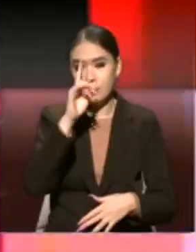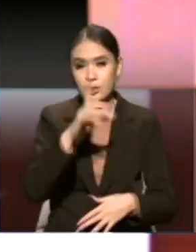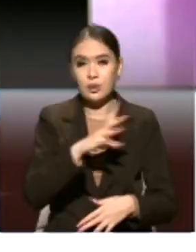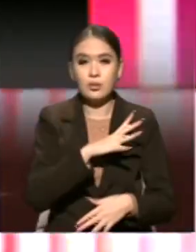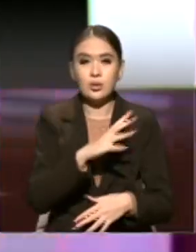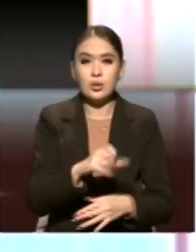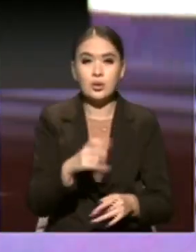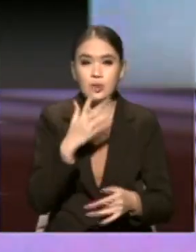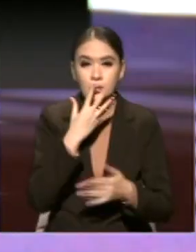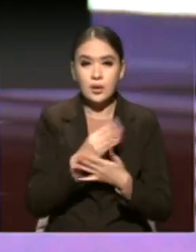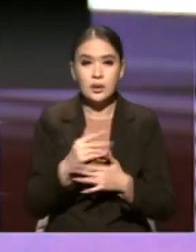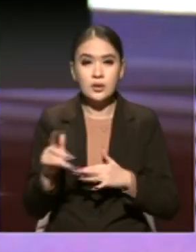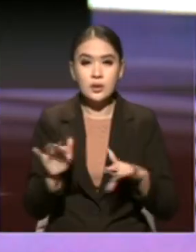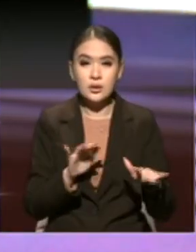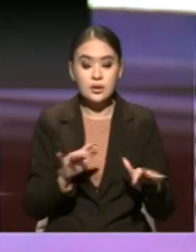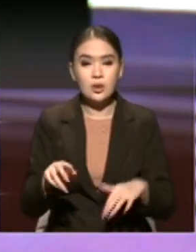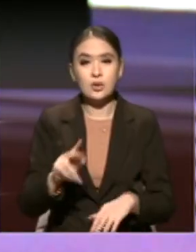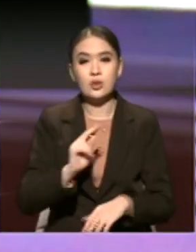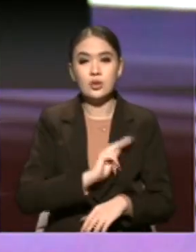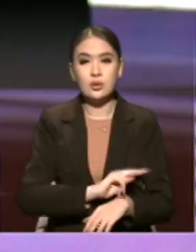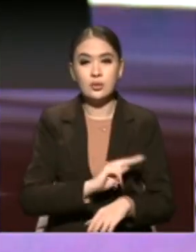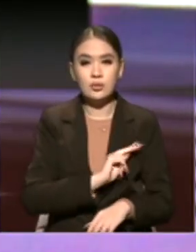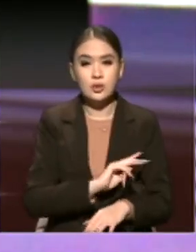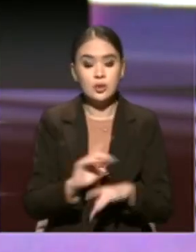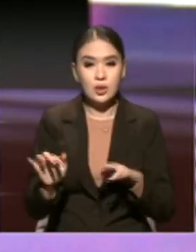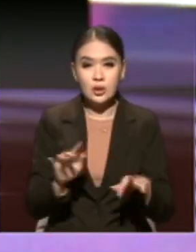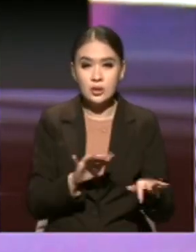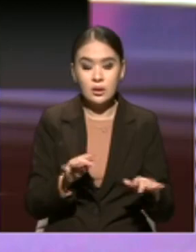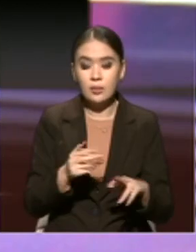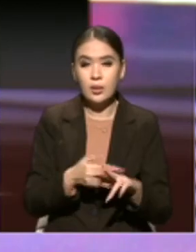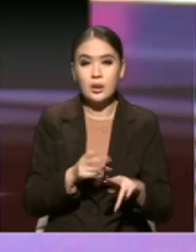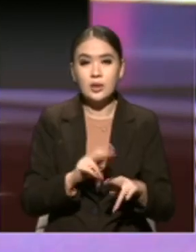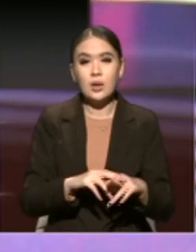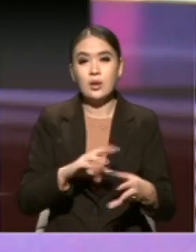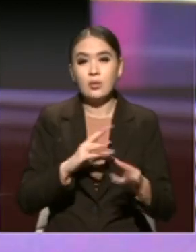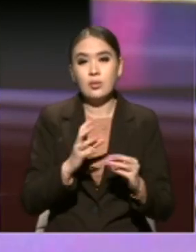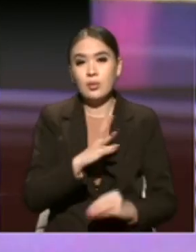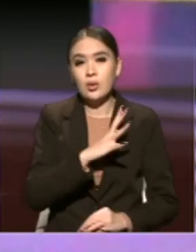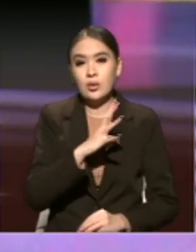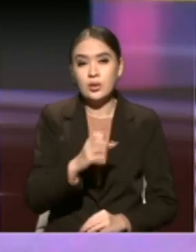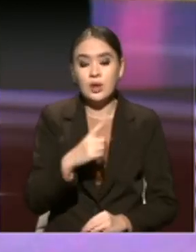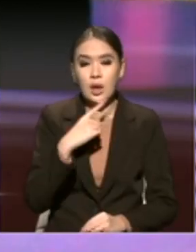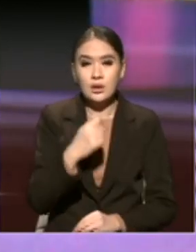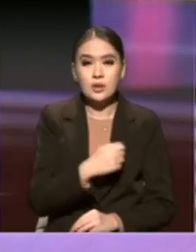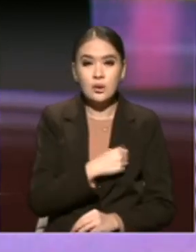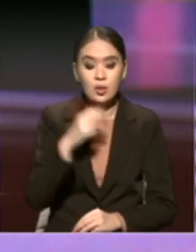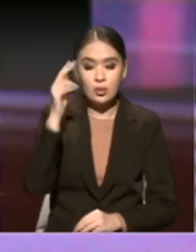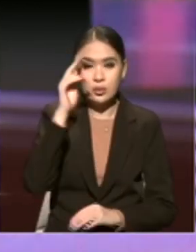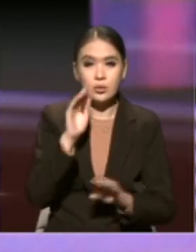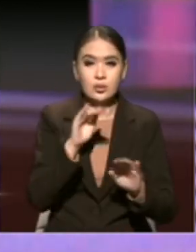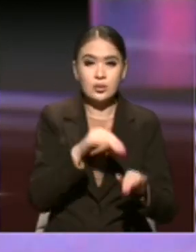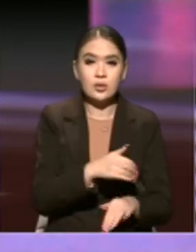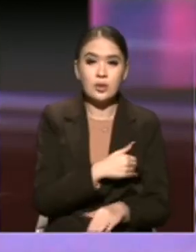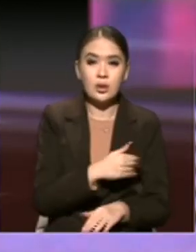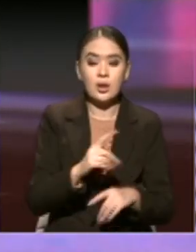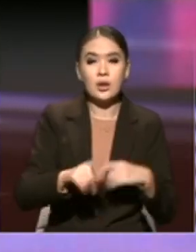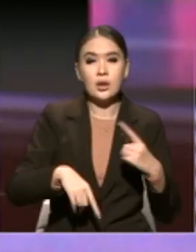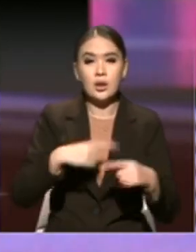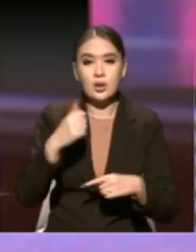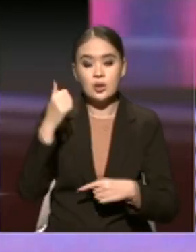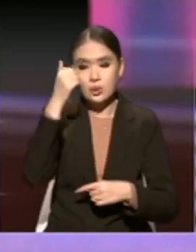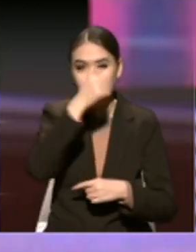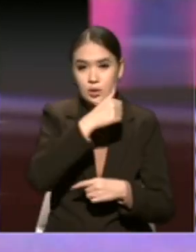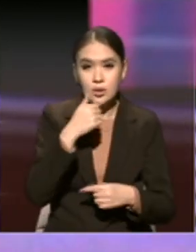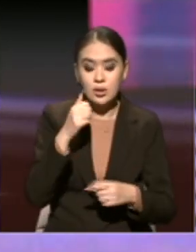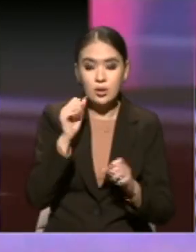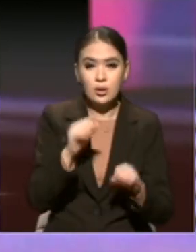ма, жұмыс жасайым дей ма деген сияқты. Сондықтан мүмкін ол бірден әскерден кейін оқуға түскісі келмей шығар. Келесі жылы ойланып тағы бір барамын